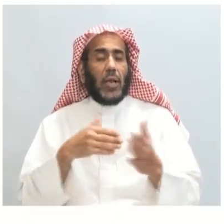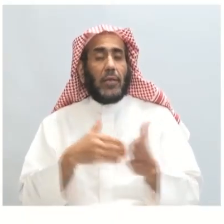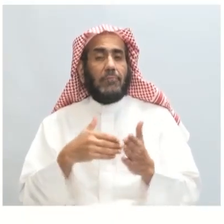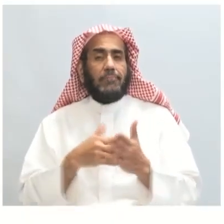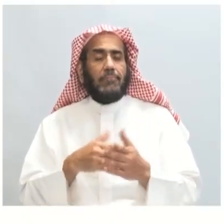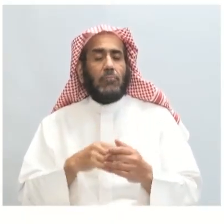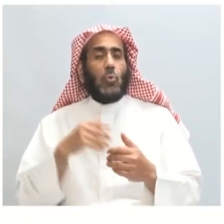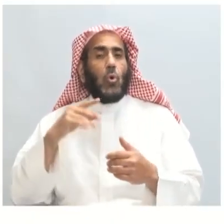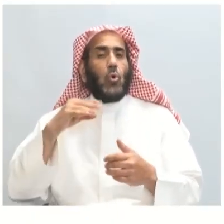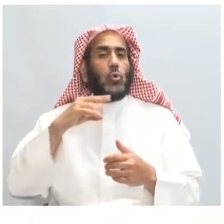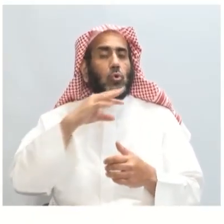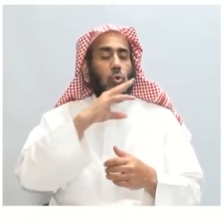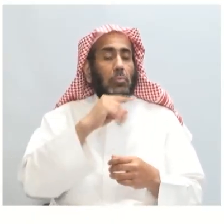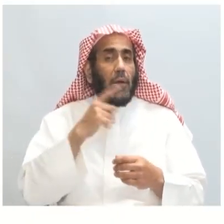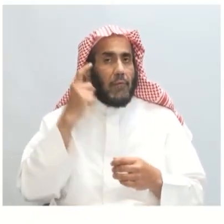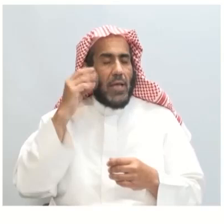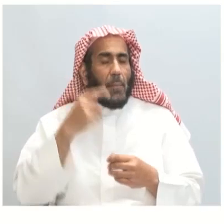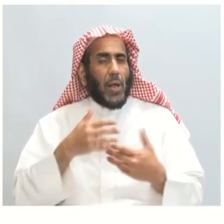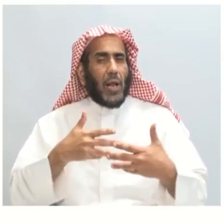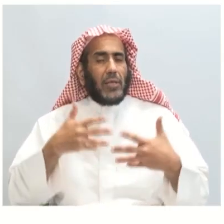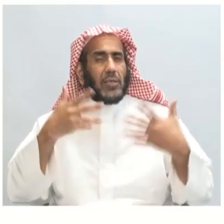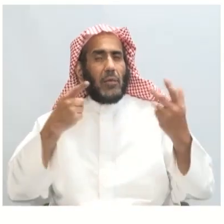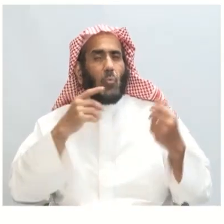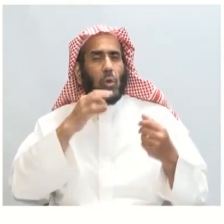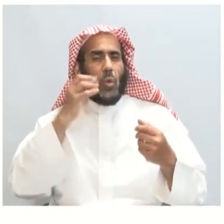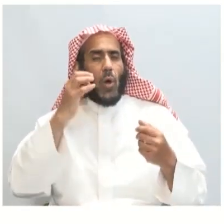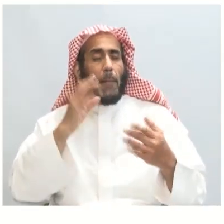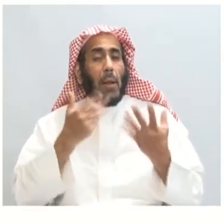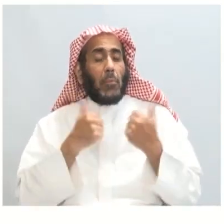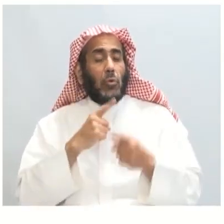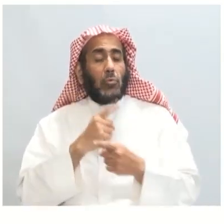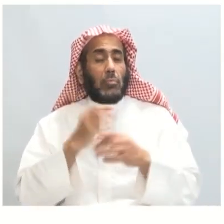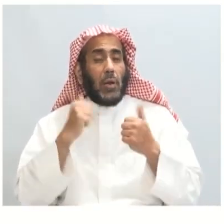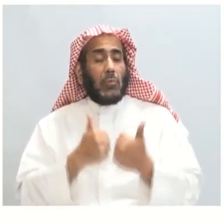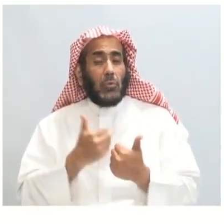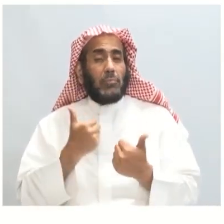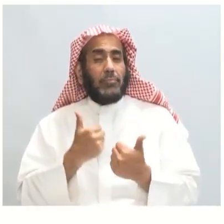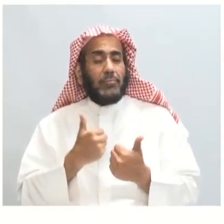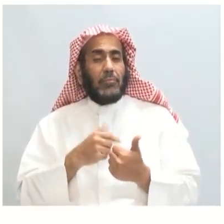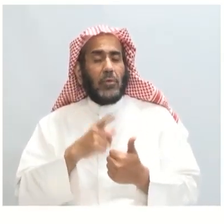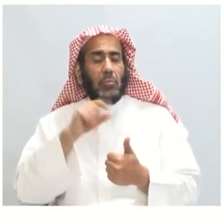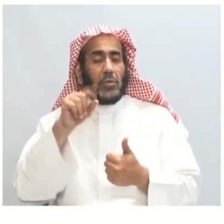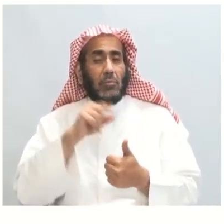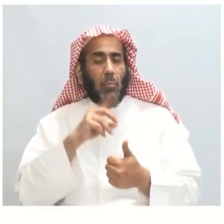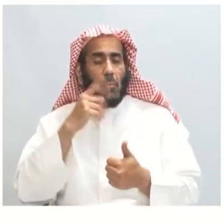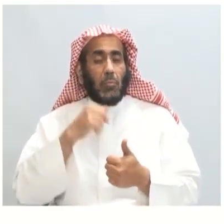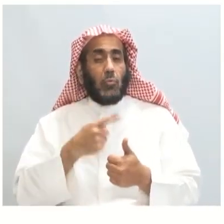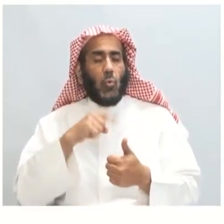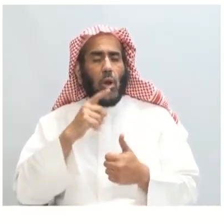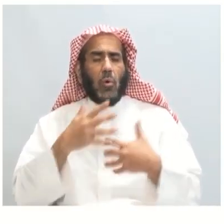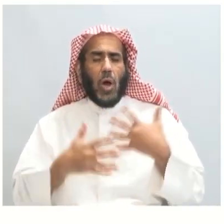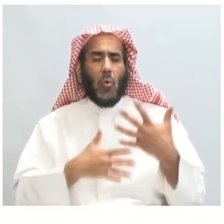انشد بعد فهمي للقصيده وتذوقها ما المطلوب مني طلابي وطالباتي احسنتم ممتاز